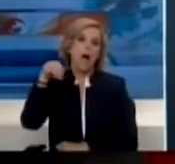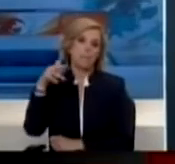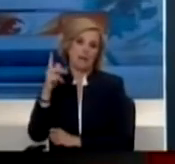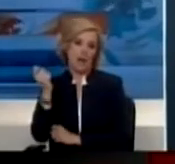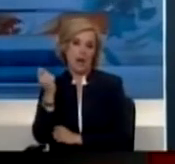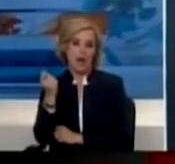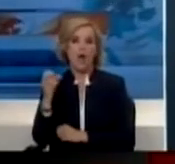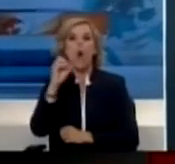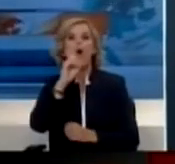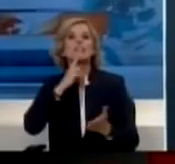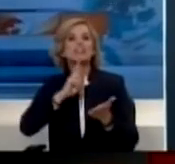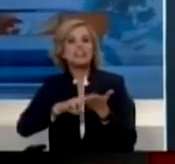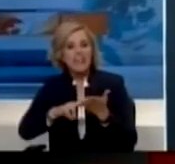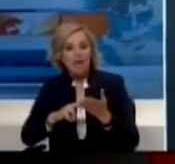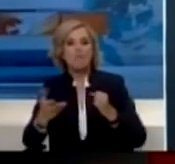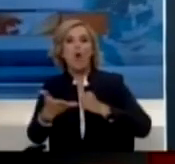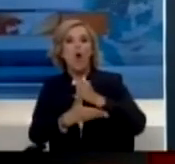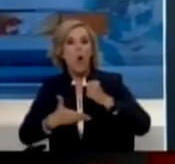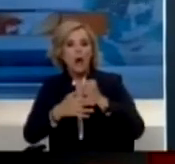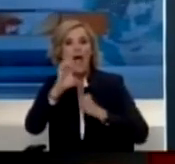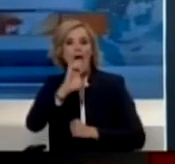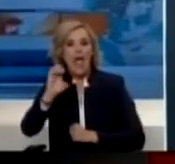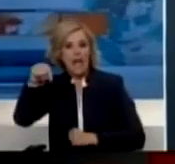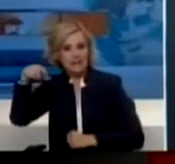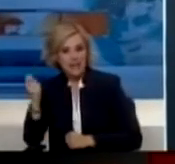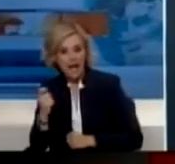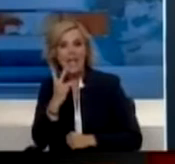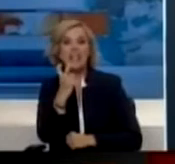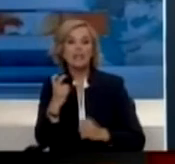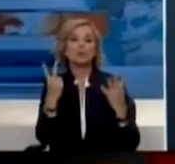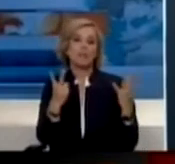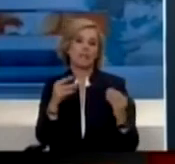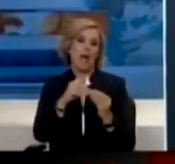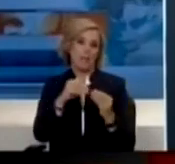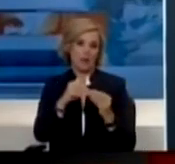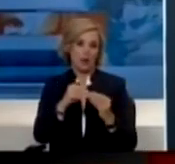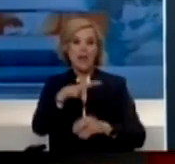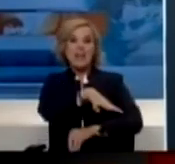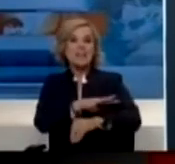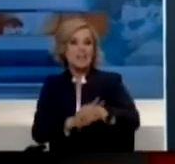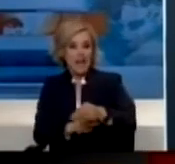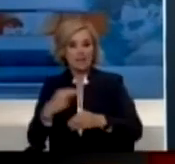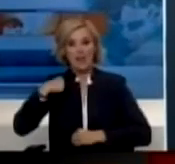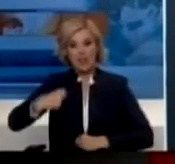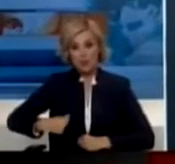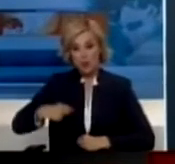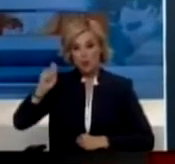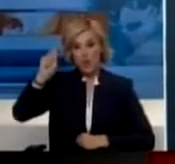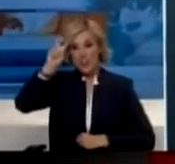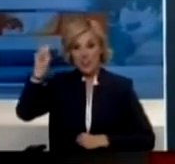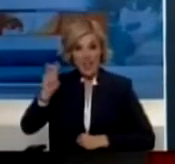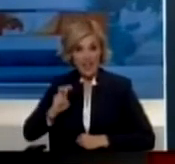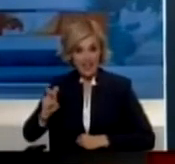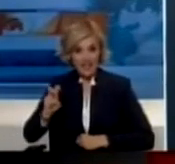ΟΓΑ και ΕΤΑΑ θα λάβουν τις συντάξεις τους 27 Απριλίου. Οι συνταξιούχοι του ΝΑΤ, του Δημοσίου, της ΔΕΗ και του